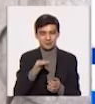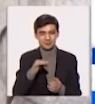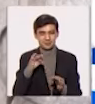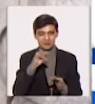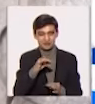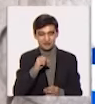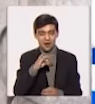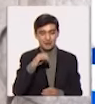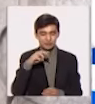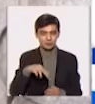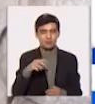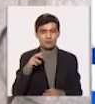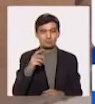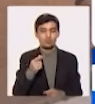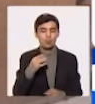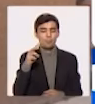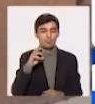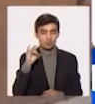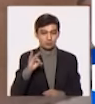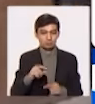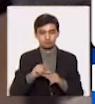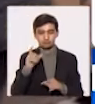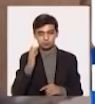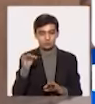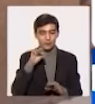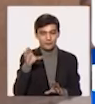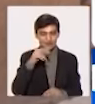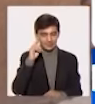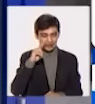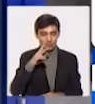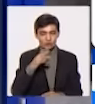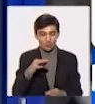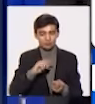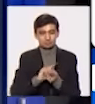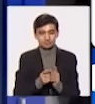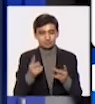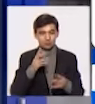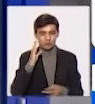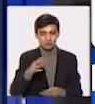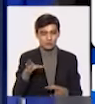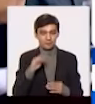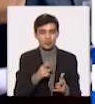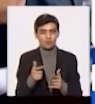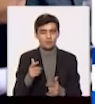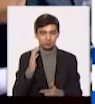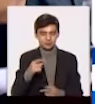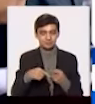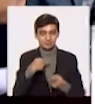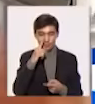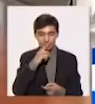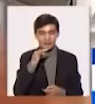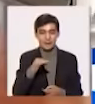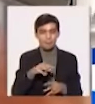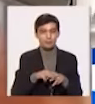қанша пайызға өсетіні әзірге белгісіз. Үкімет өкілдері бюджетке енгізілетін өзгертулерді сәуірде дайындауы тиіс. Ал